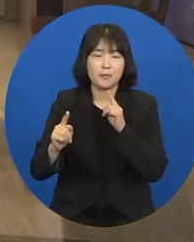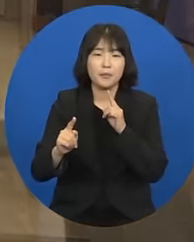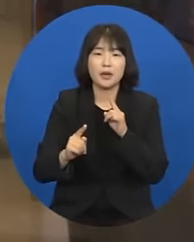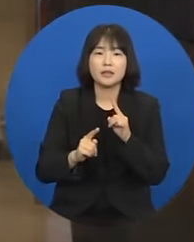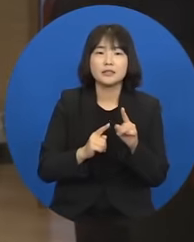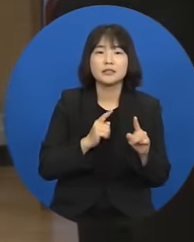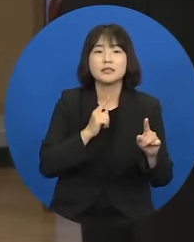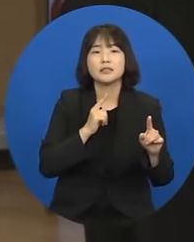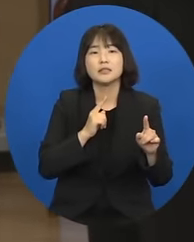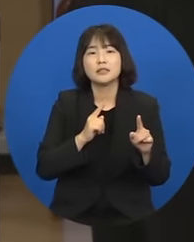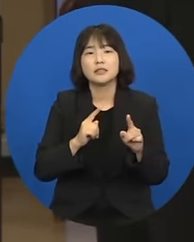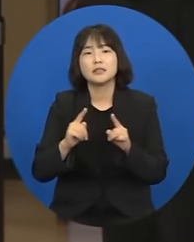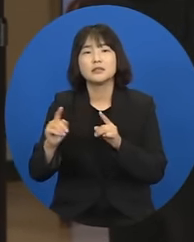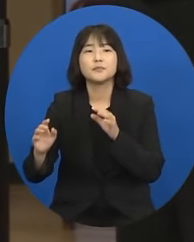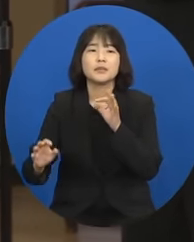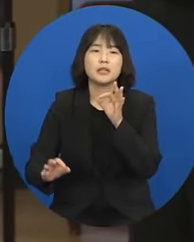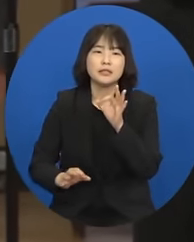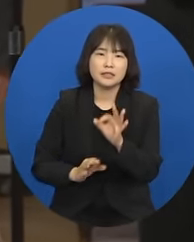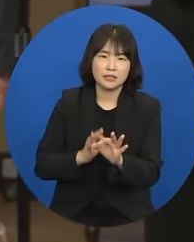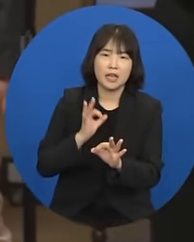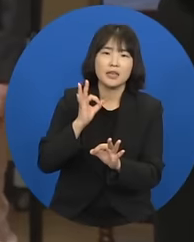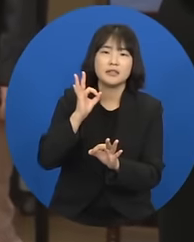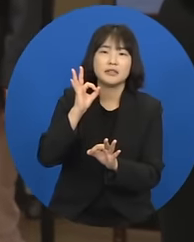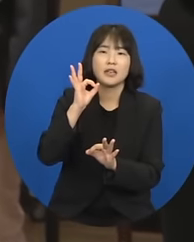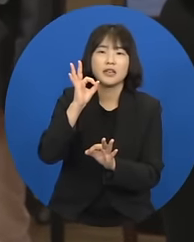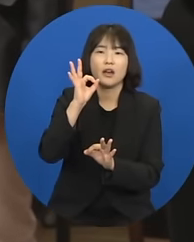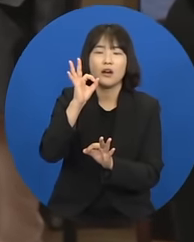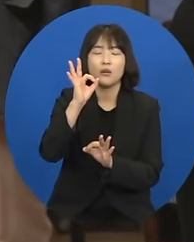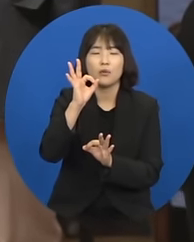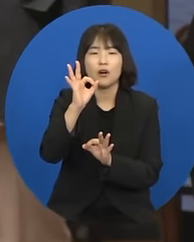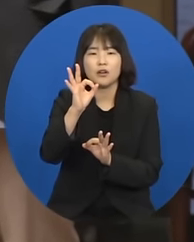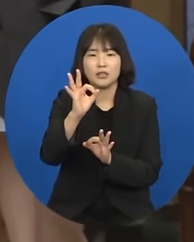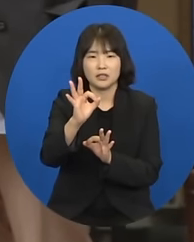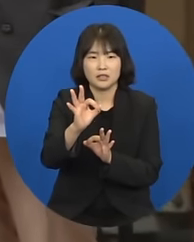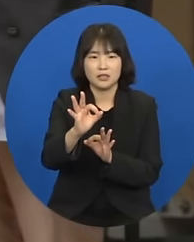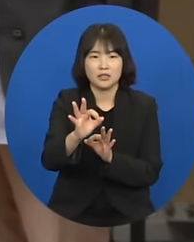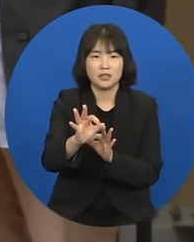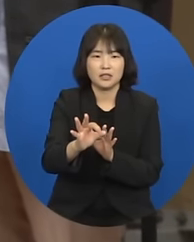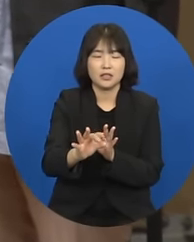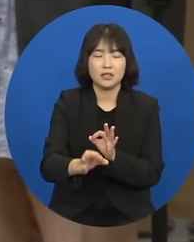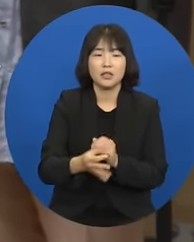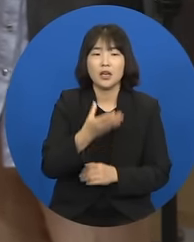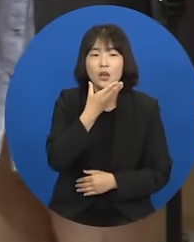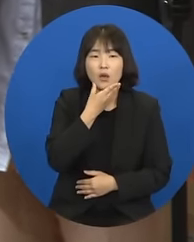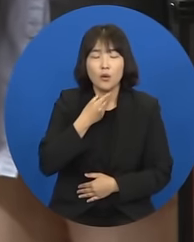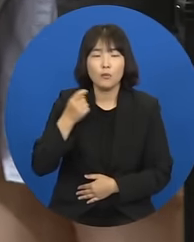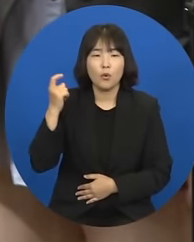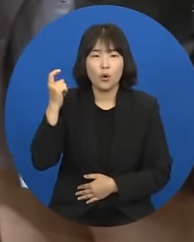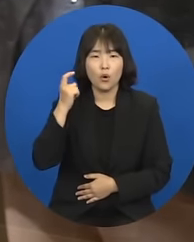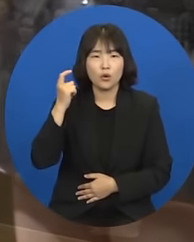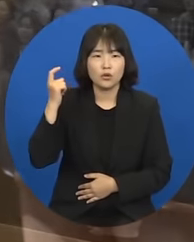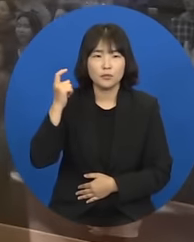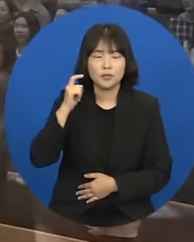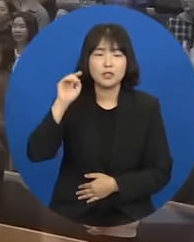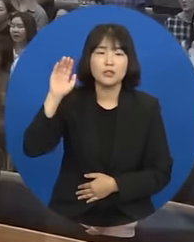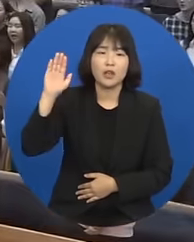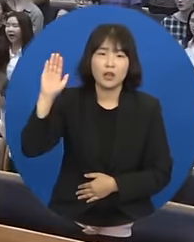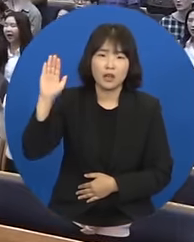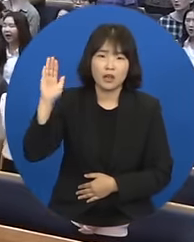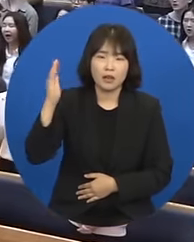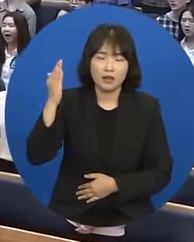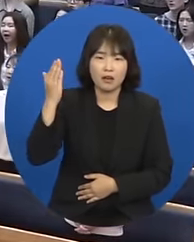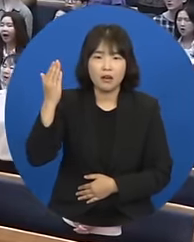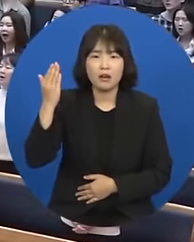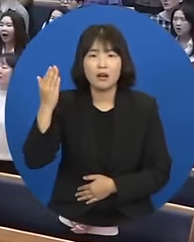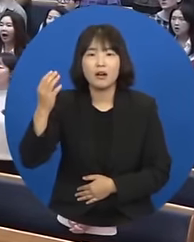거룩한 말씀 세세 영원히 복음이 되어 말씀하시네. 복음이